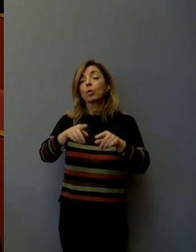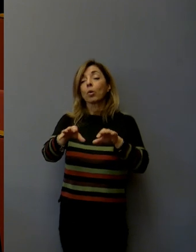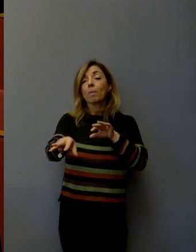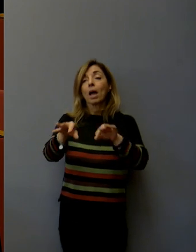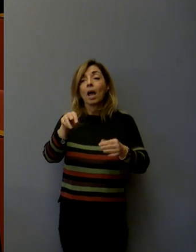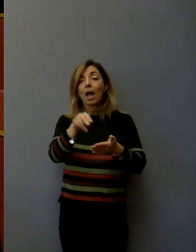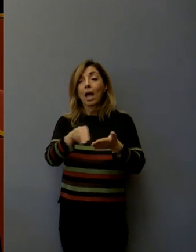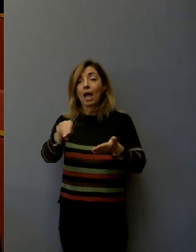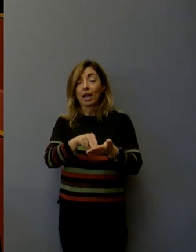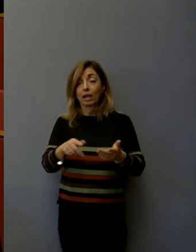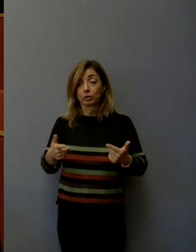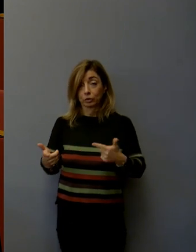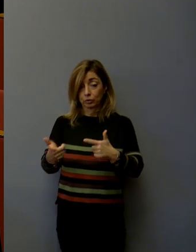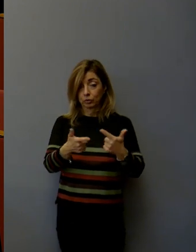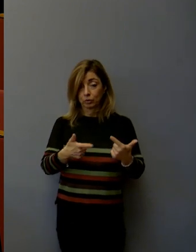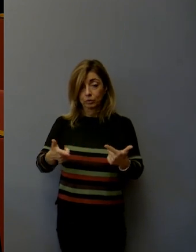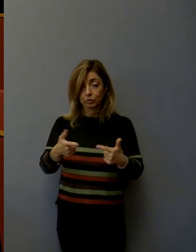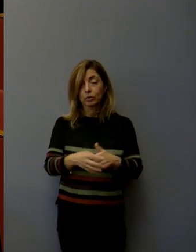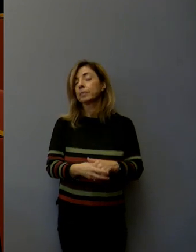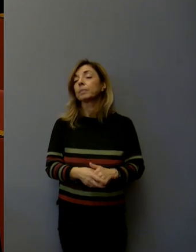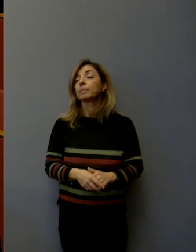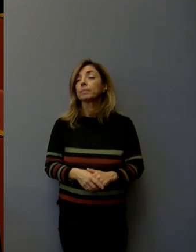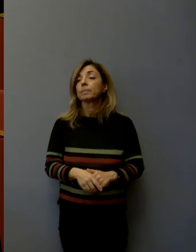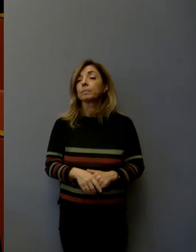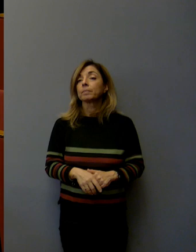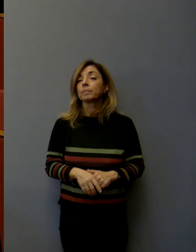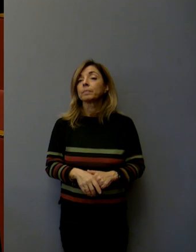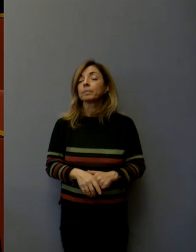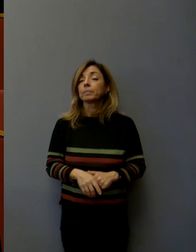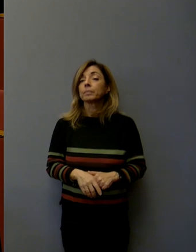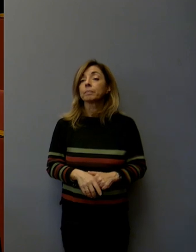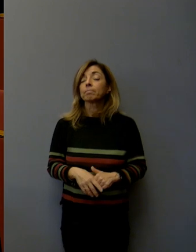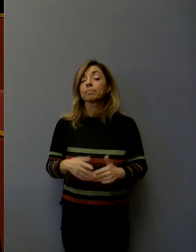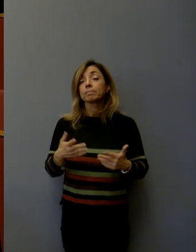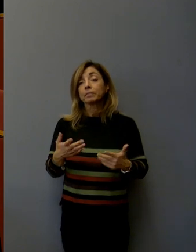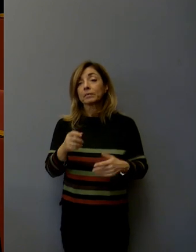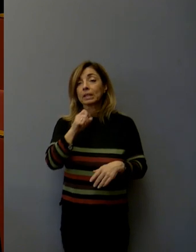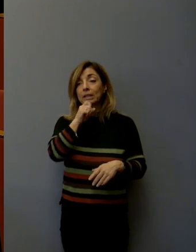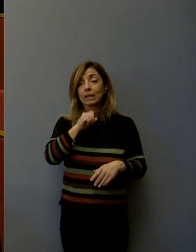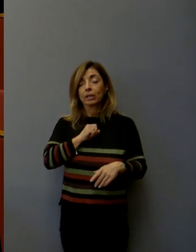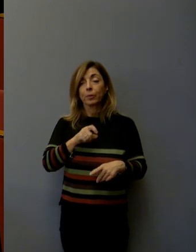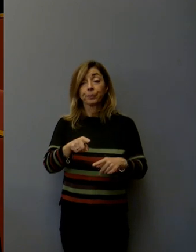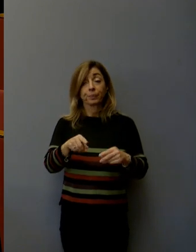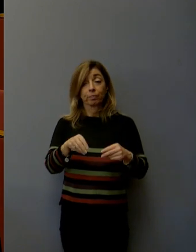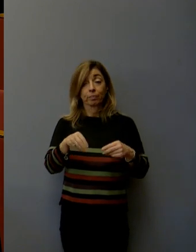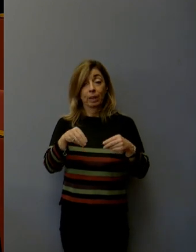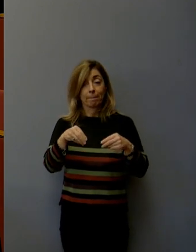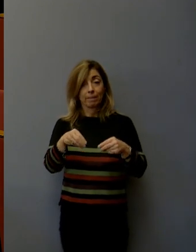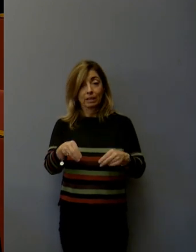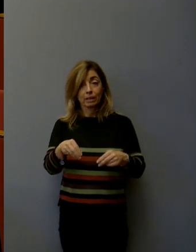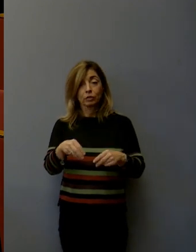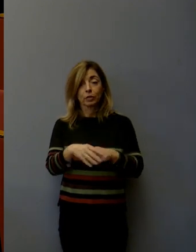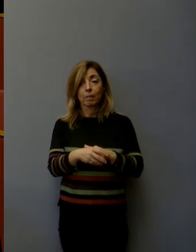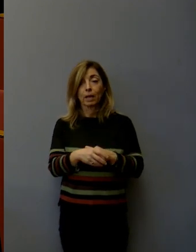perché credo che partecipare e in qualche maniera tutelare l'esercizio